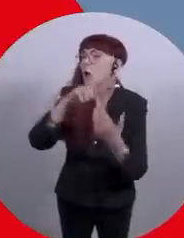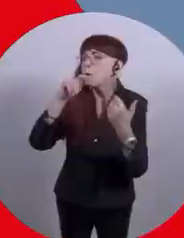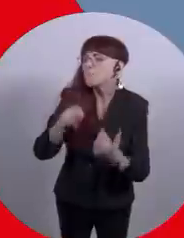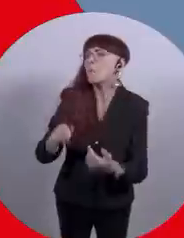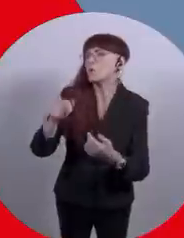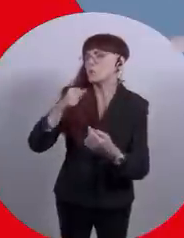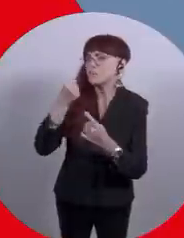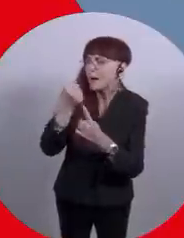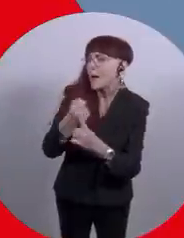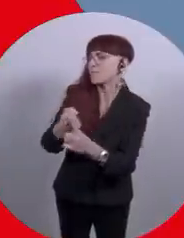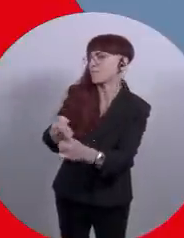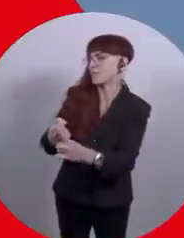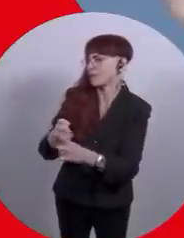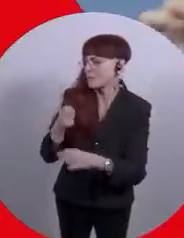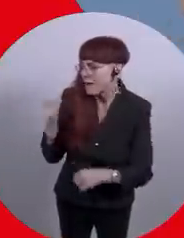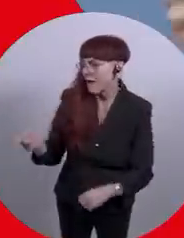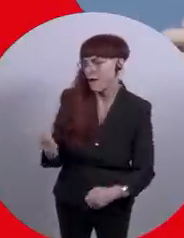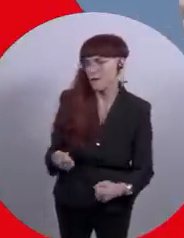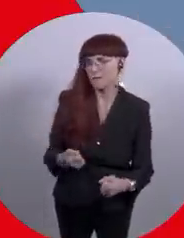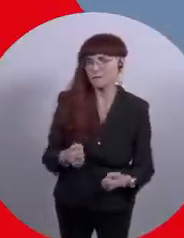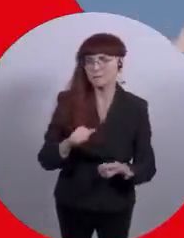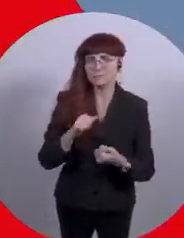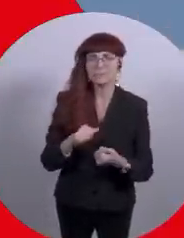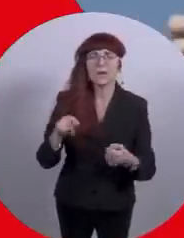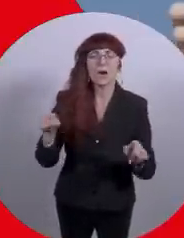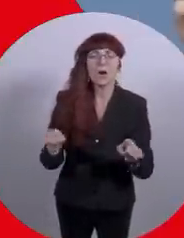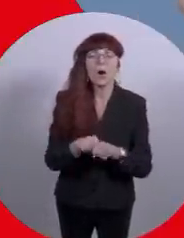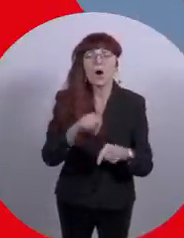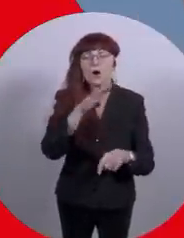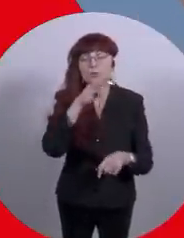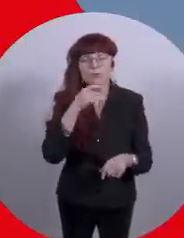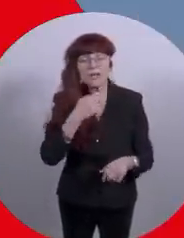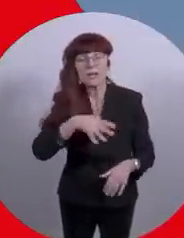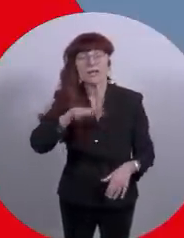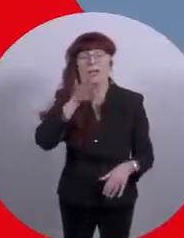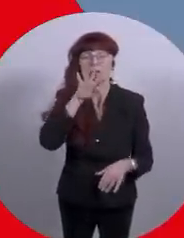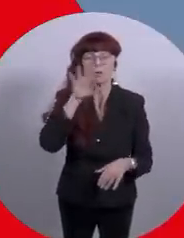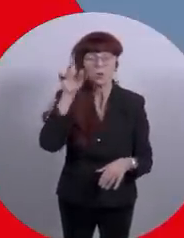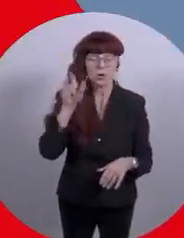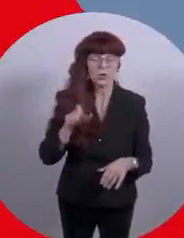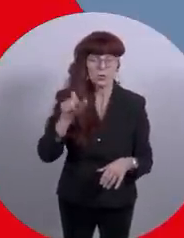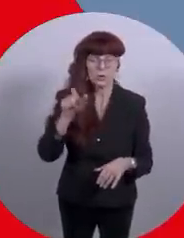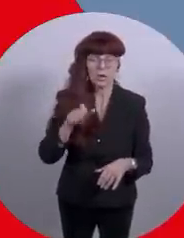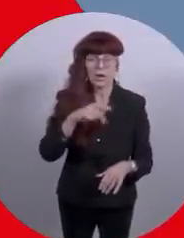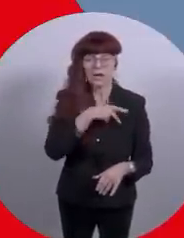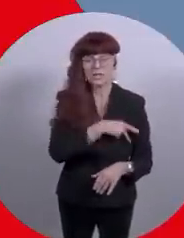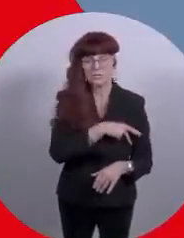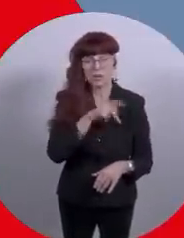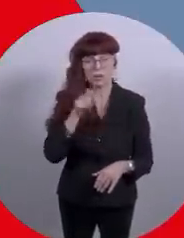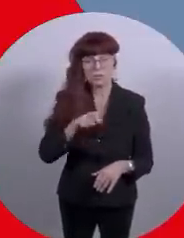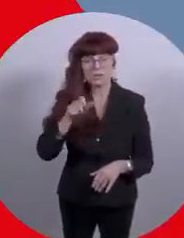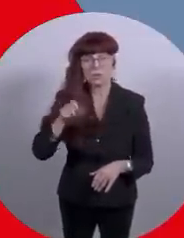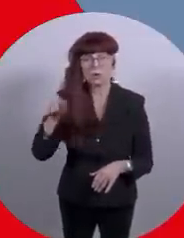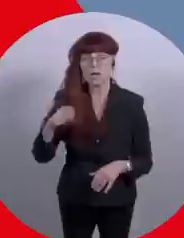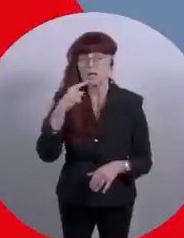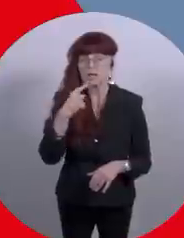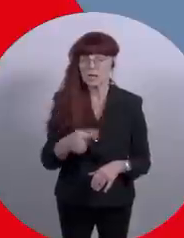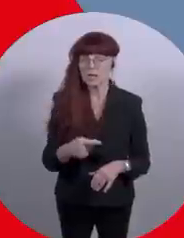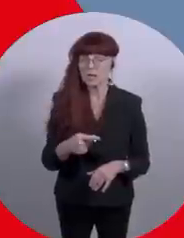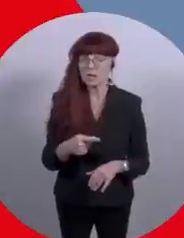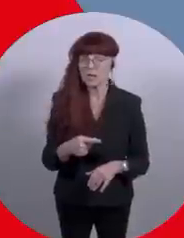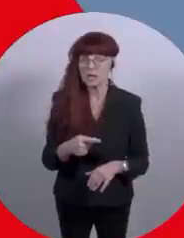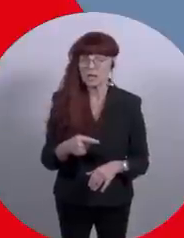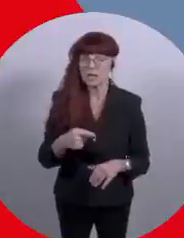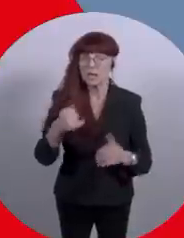und es ist ah von vielen vielen enttäuschten SPÖ lang kommen jetzt tritt die wieder dabei